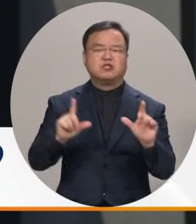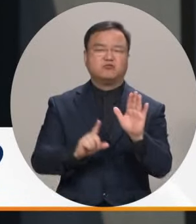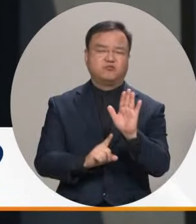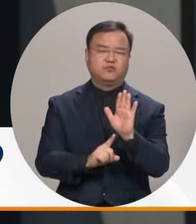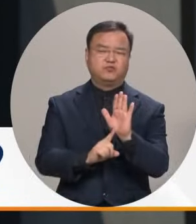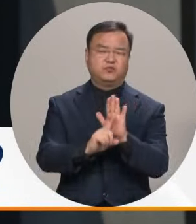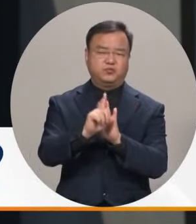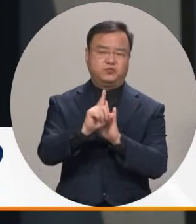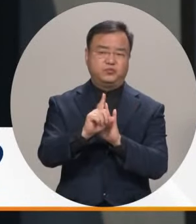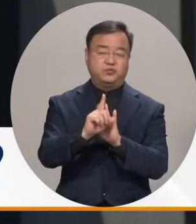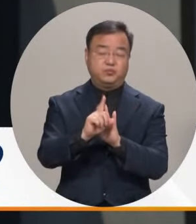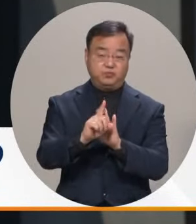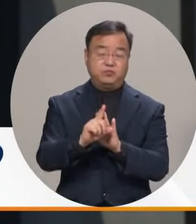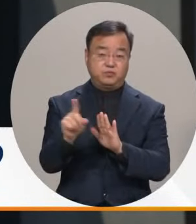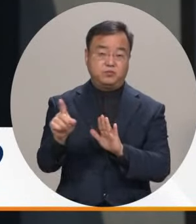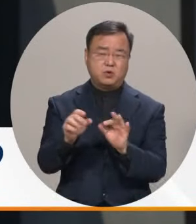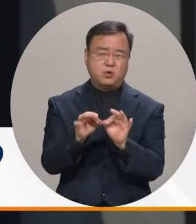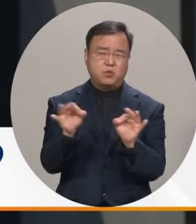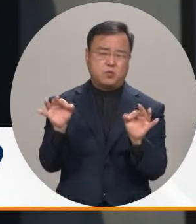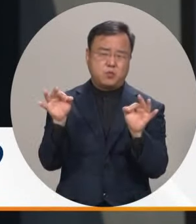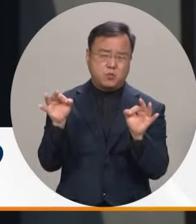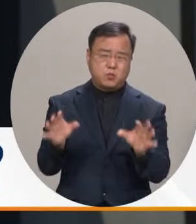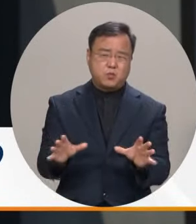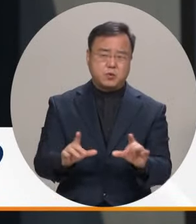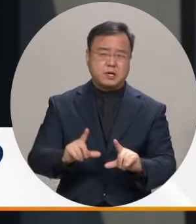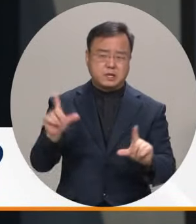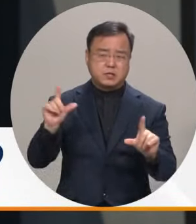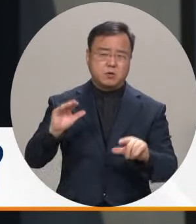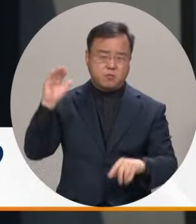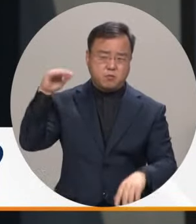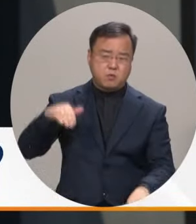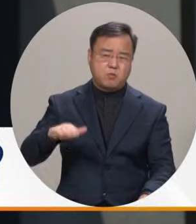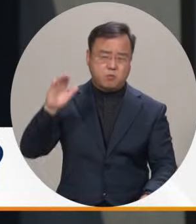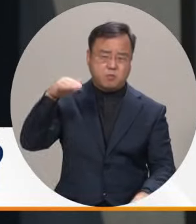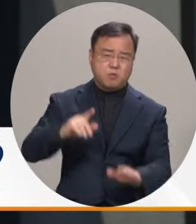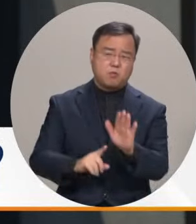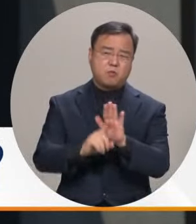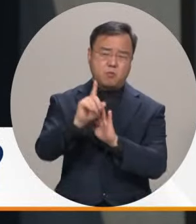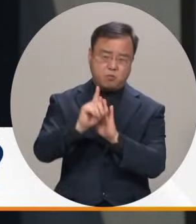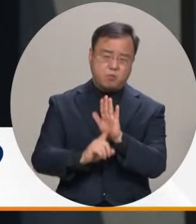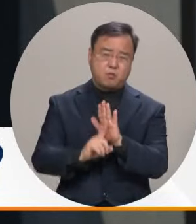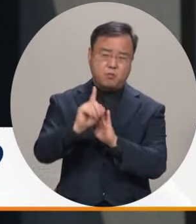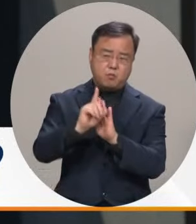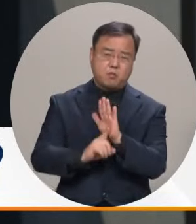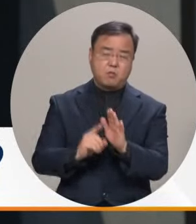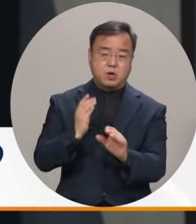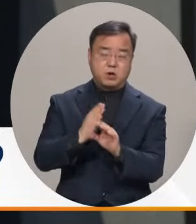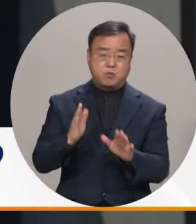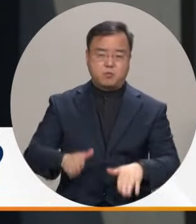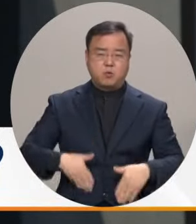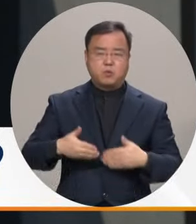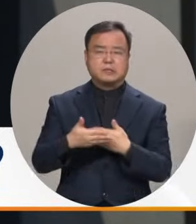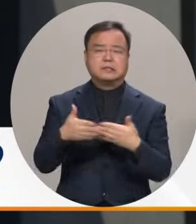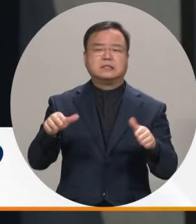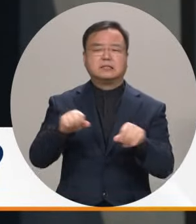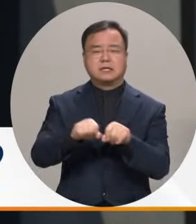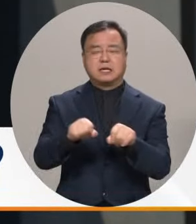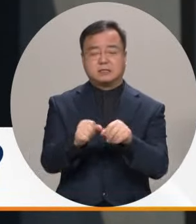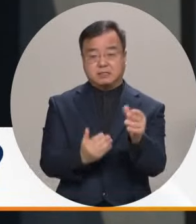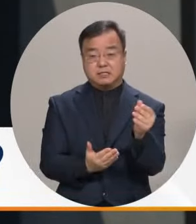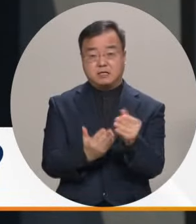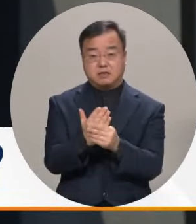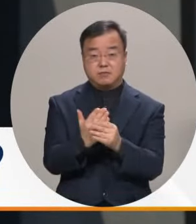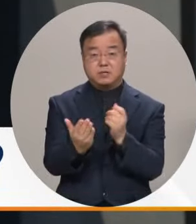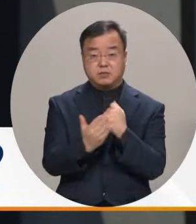기후변화는 장기간에 걸친 기후의 변동으로 온실가스의 배출이 주원인으로 지목되고 있습니다